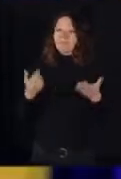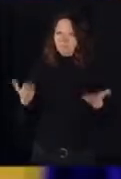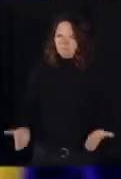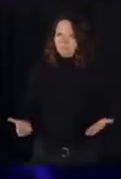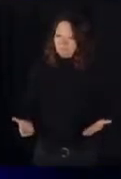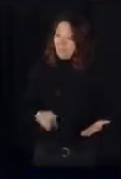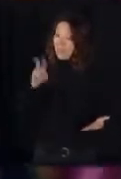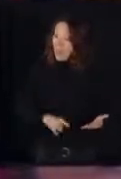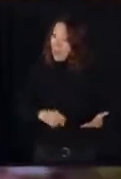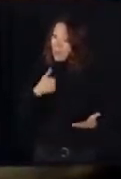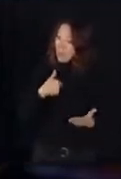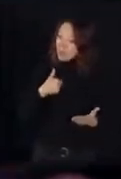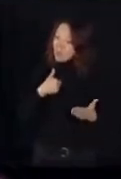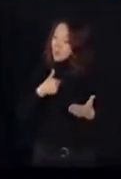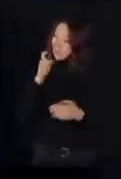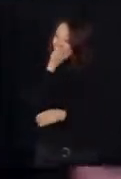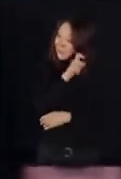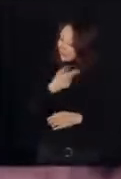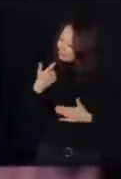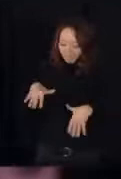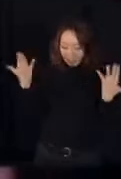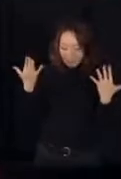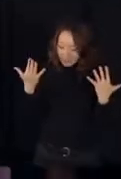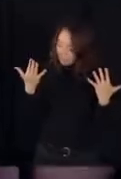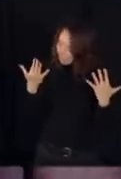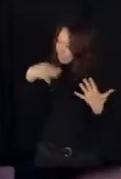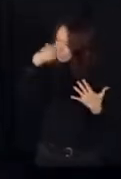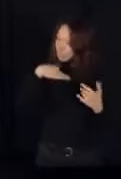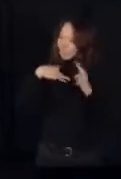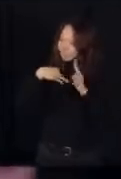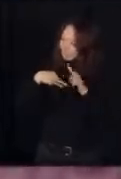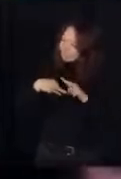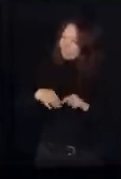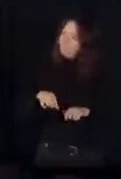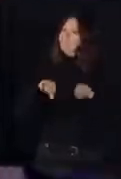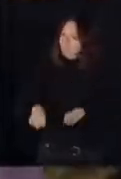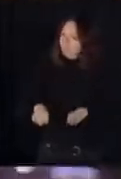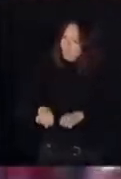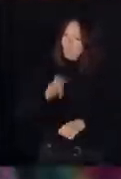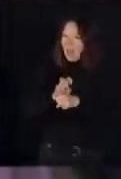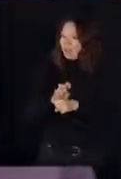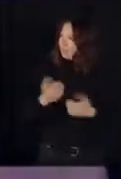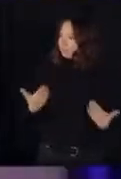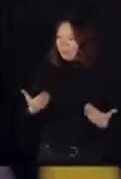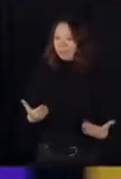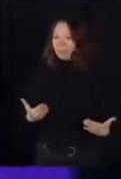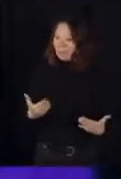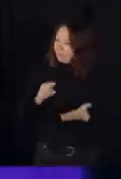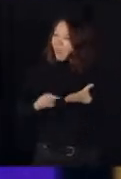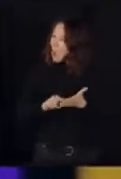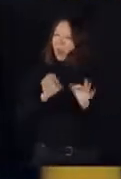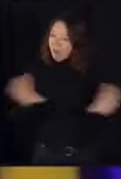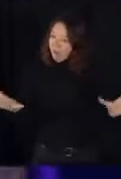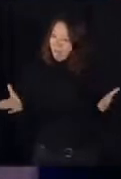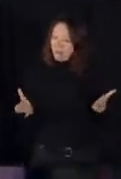Ça a été un choix difficile de maintenir l'événement et on l'a fait parce que même si nous ne sommes pas aussi nombreux